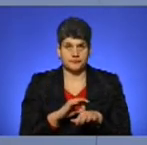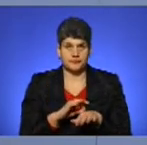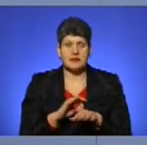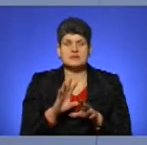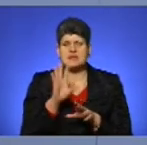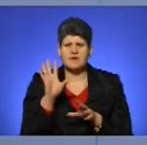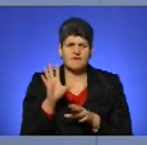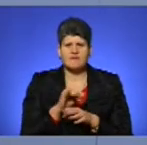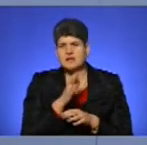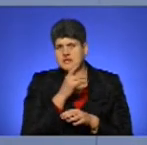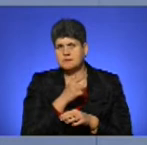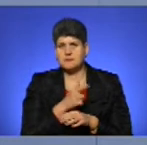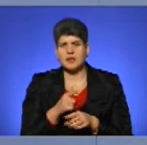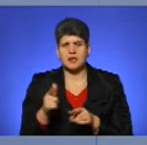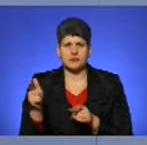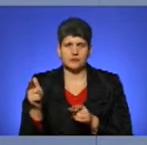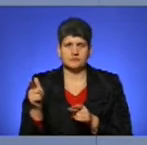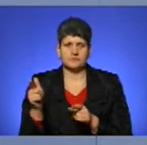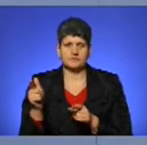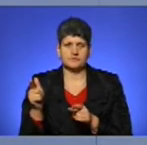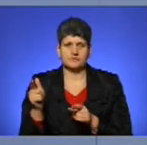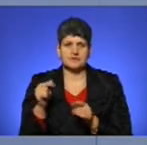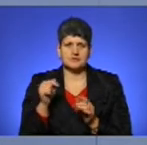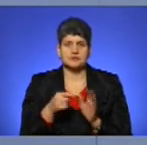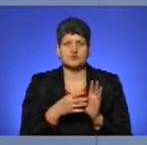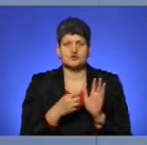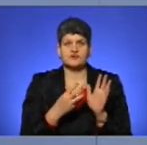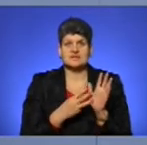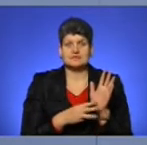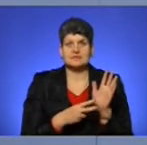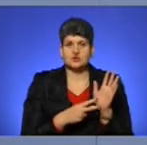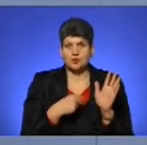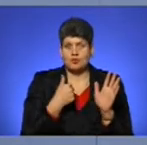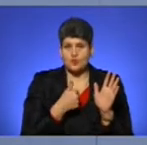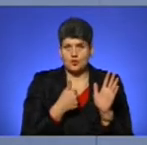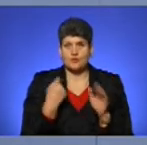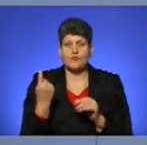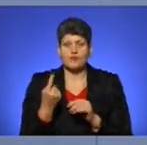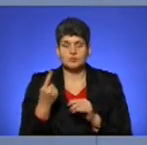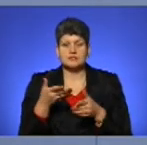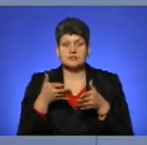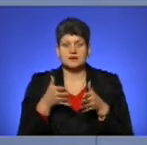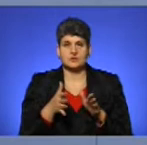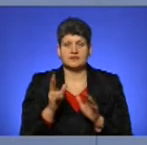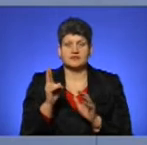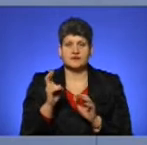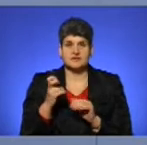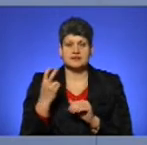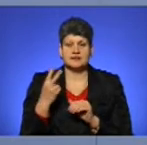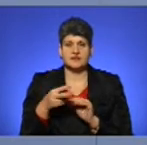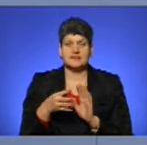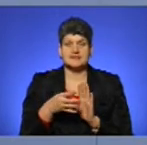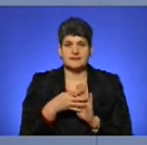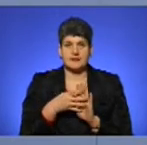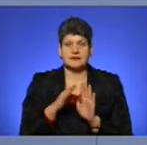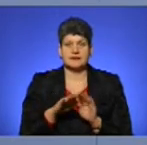весь період епідмоніторінга, тобто з 1987 року, в області народилося 229